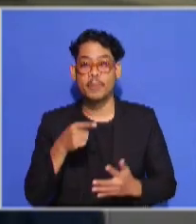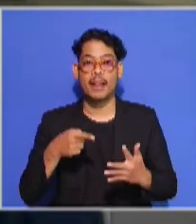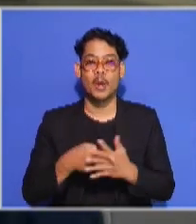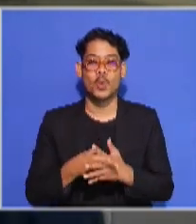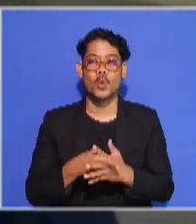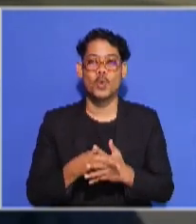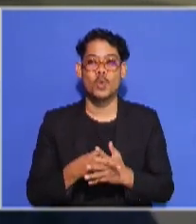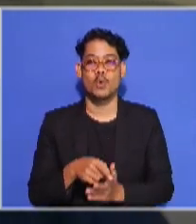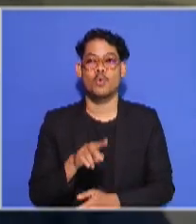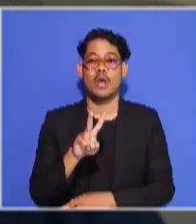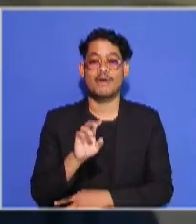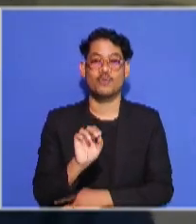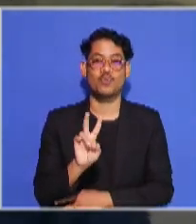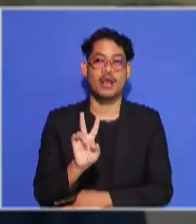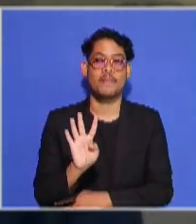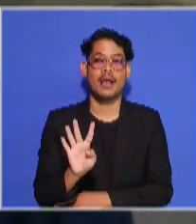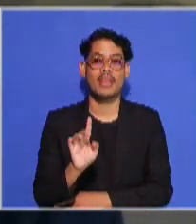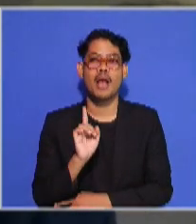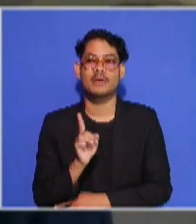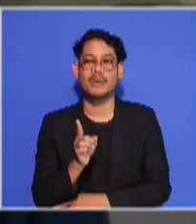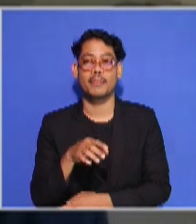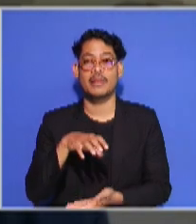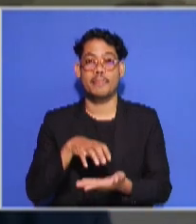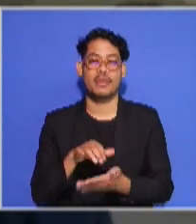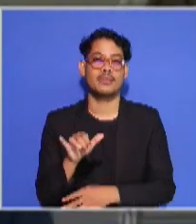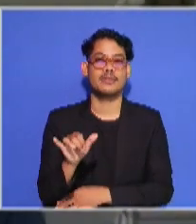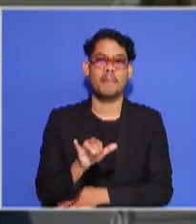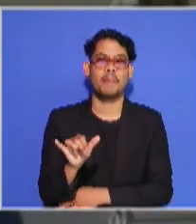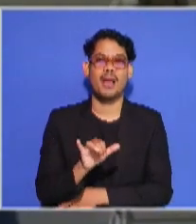menggunakan gudang yang sama, karena lokasinya masih cukup.